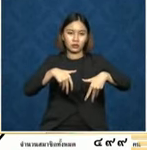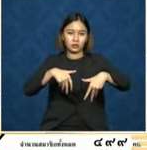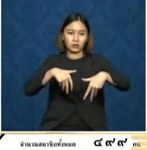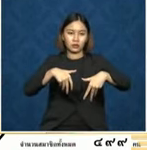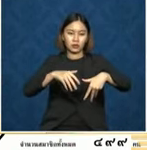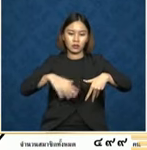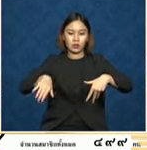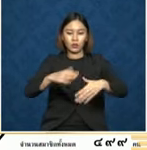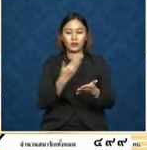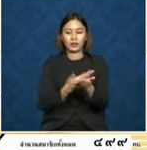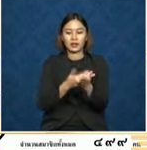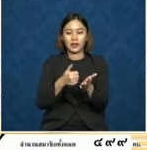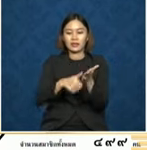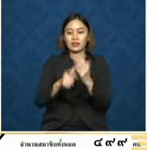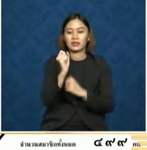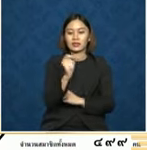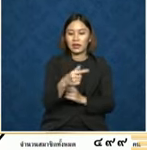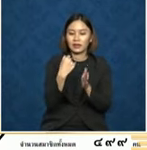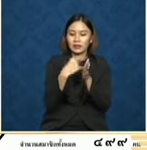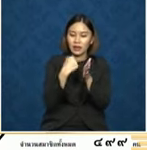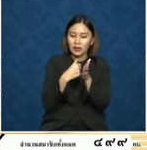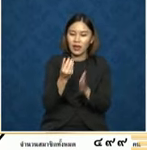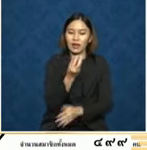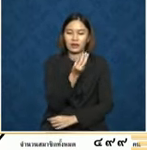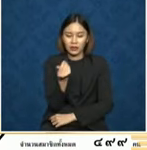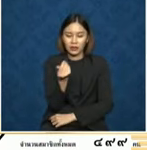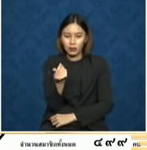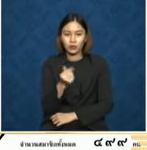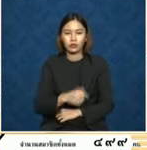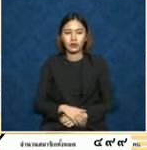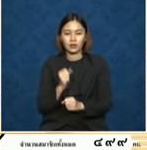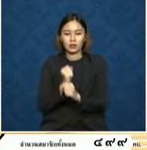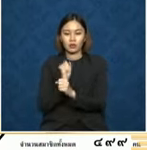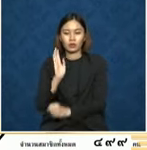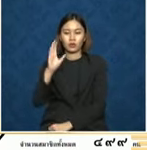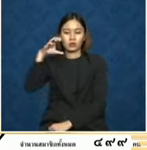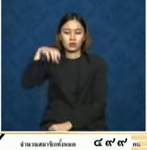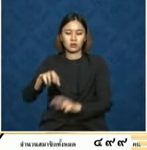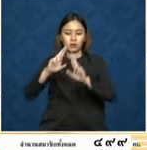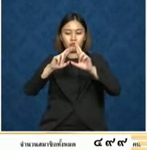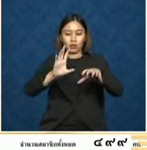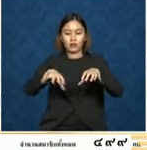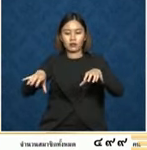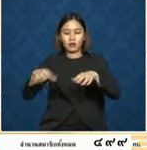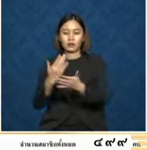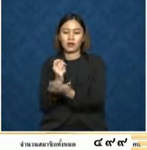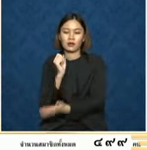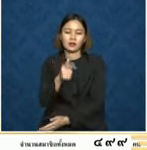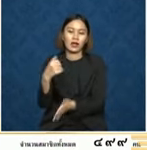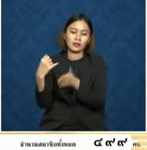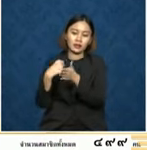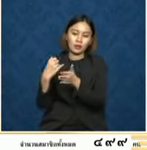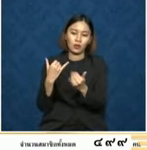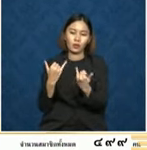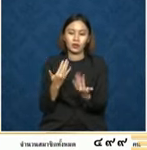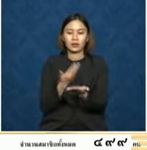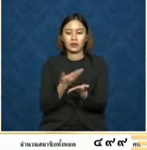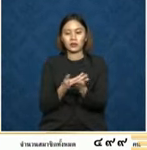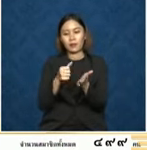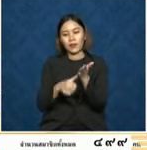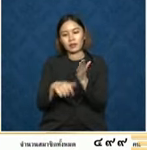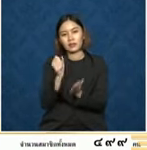ของเราได้เสียภาษีให้ง่ายสะดวกรวดเร็วบริษัทห้างร้านก็ให้เสียได้สะดวกปัจจุบันนี้การเสียภาษี